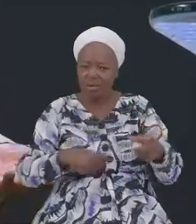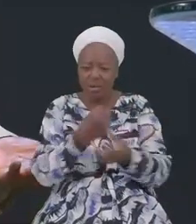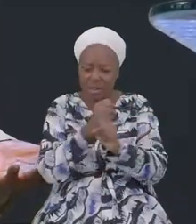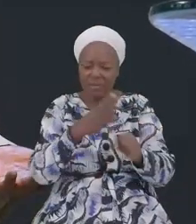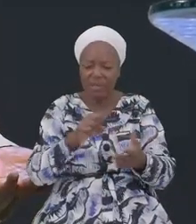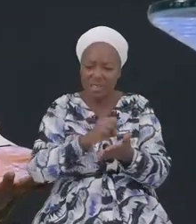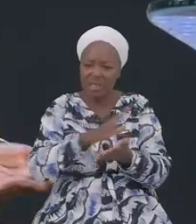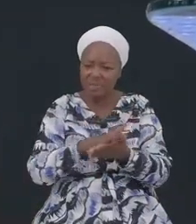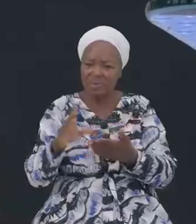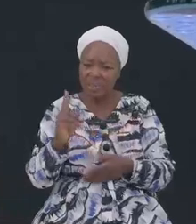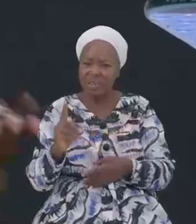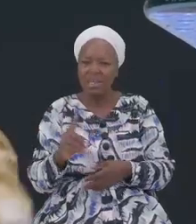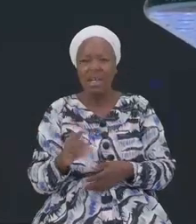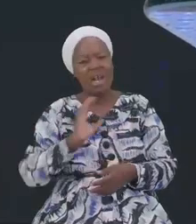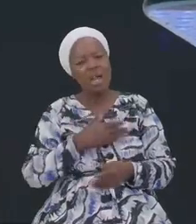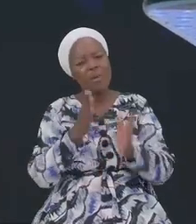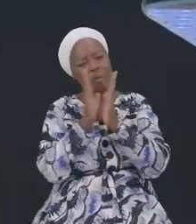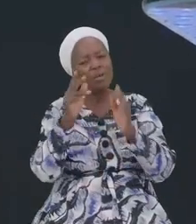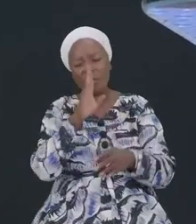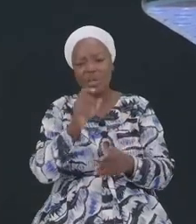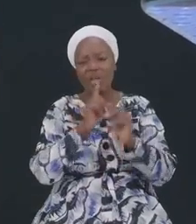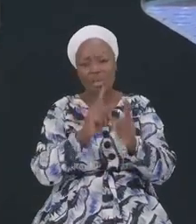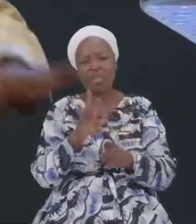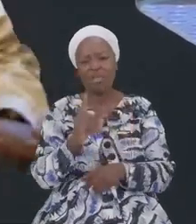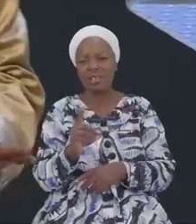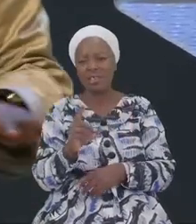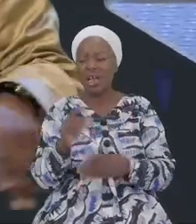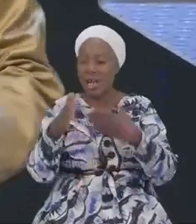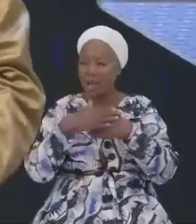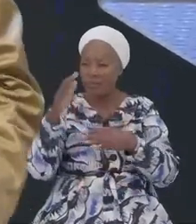sanctifiés, notre prière, nos prières seront exaucées. Après cela,